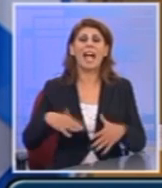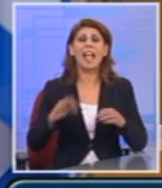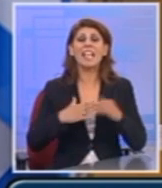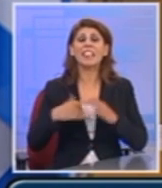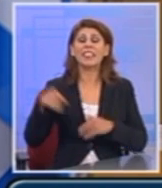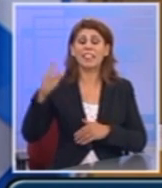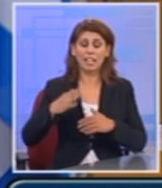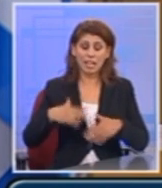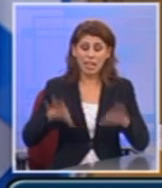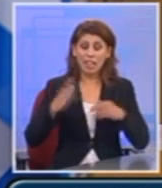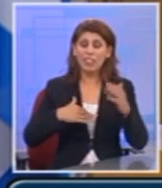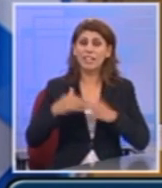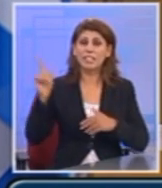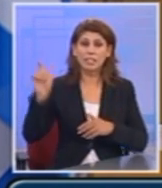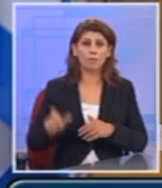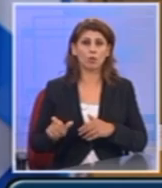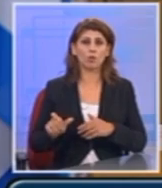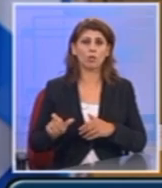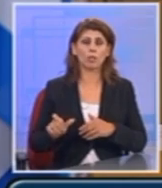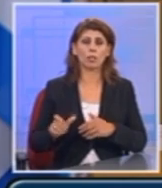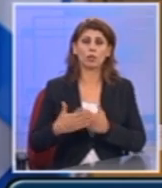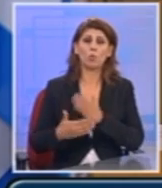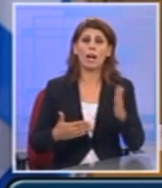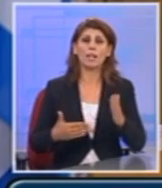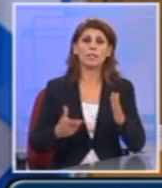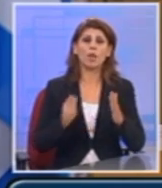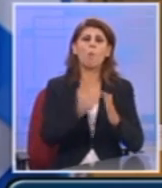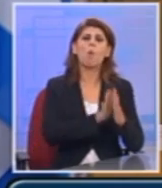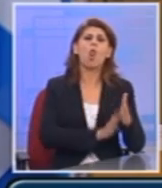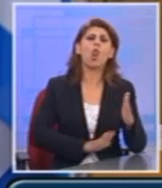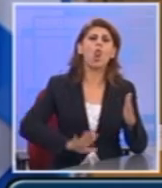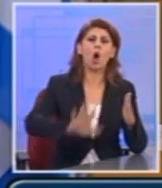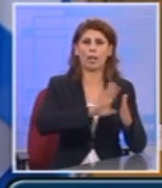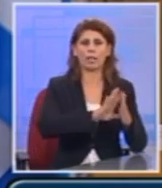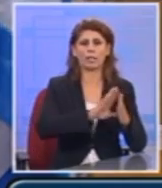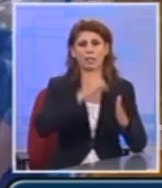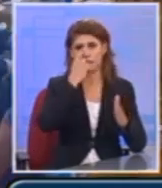ιδρυτή του αριστερού μπλοκ στην πορτογαλλία